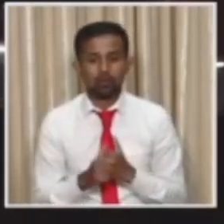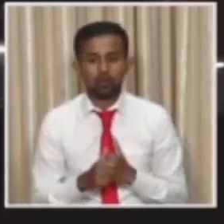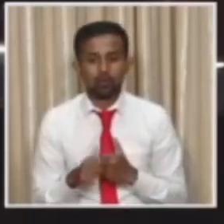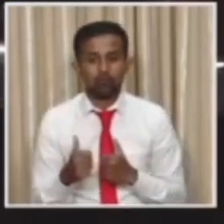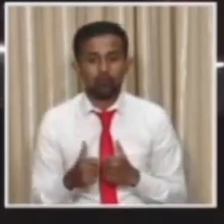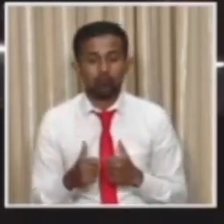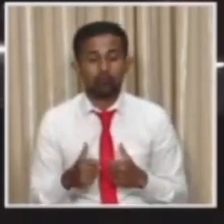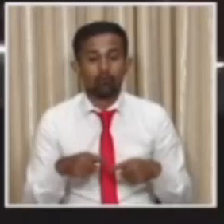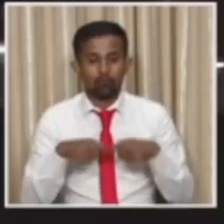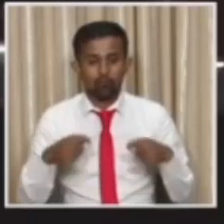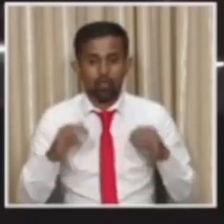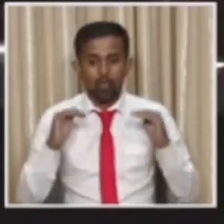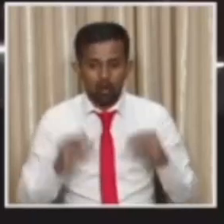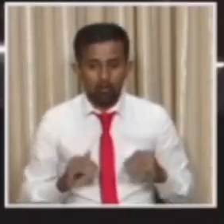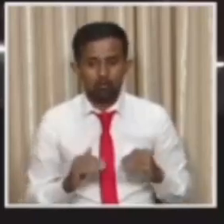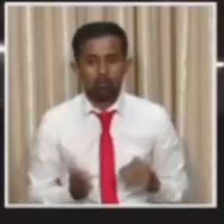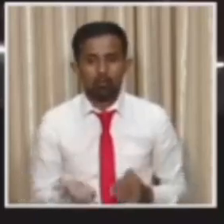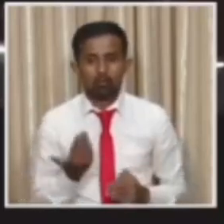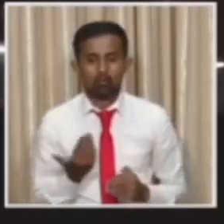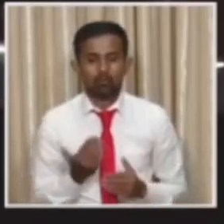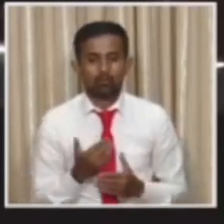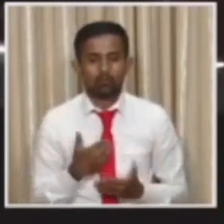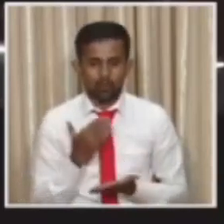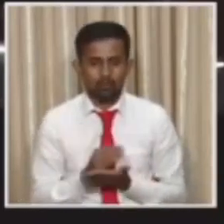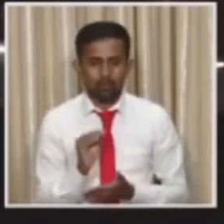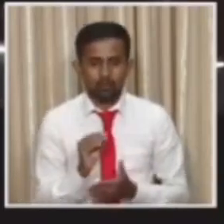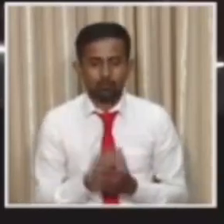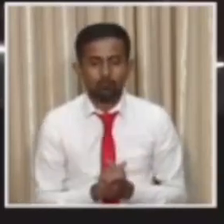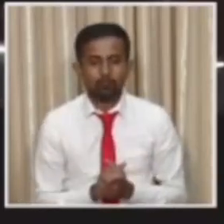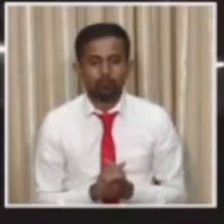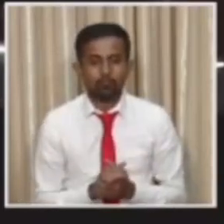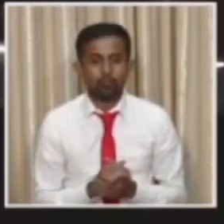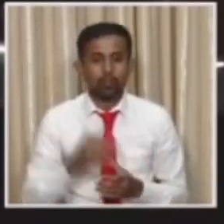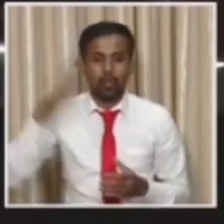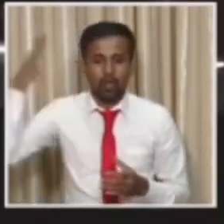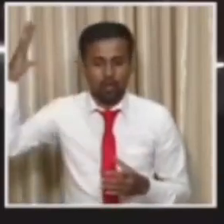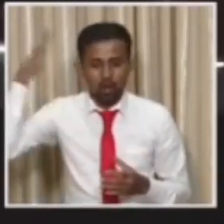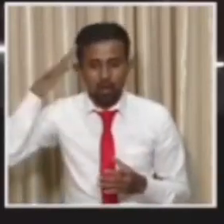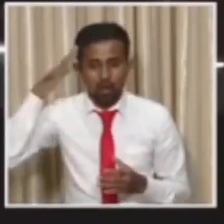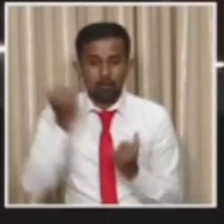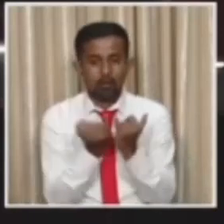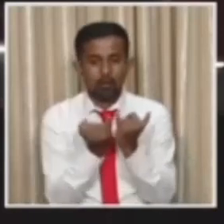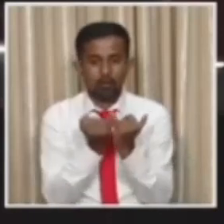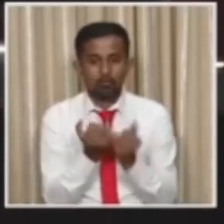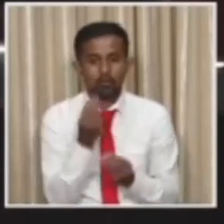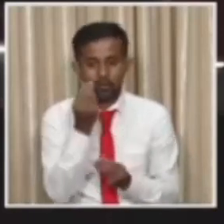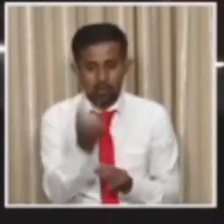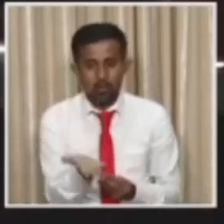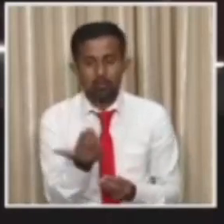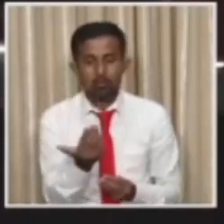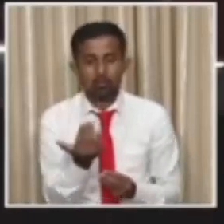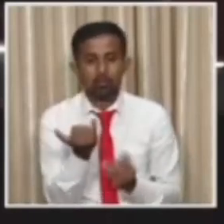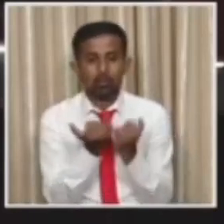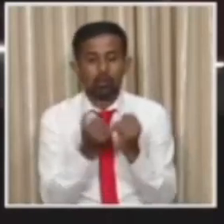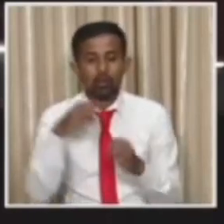කරන්න අවශ්‍ය කටයුතු කරන්න ඕනේ. ගරු මන්ත්‍රීමනි මම නවත්තන්නම්. විශේෂයෙන්ම සෝලා පව වගේ දේවල් අපි ඉන්ට්‍රොඩියුස් කරන්න ඕනේ පුළුවන් තරම්. මොකද මේගොල්ලන්ට ඉලෙක්ට්‍රිසිටි